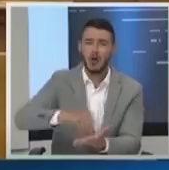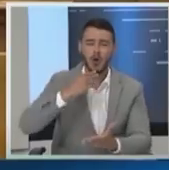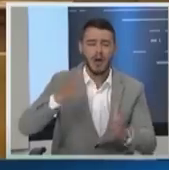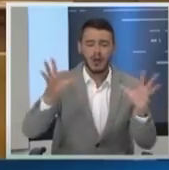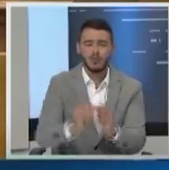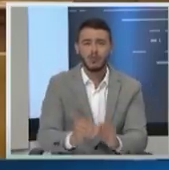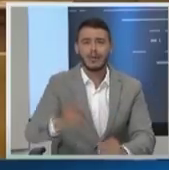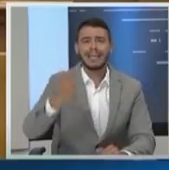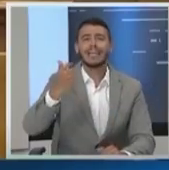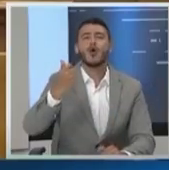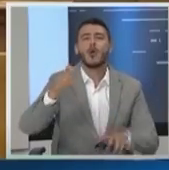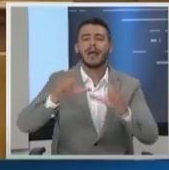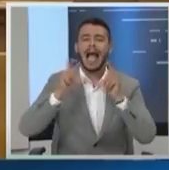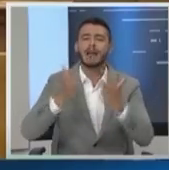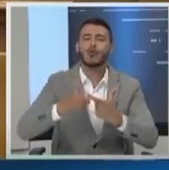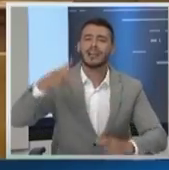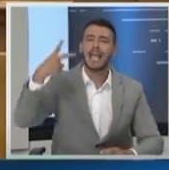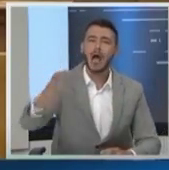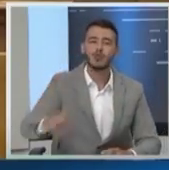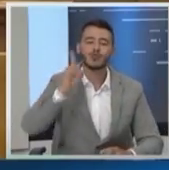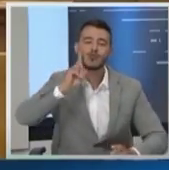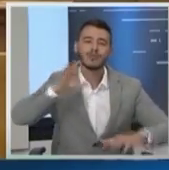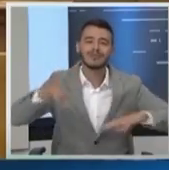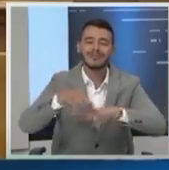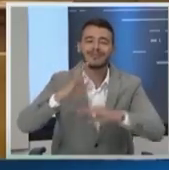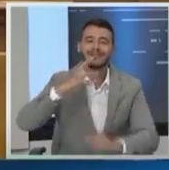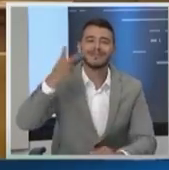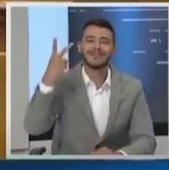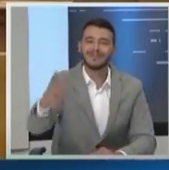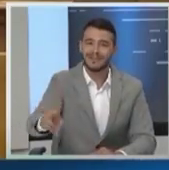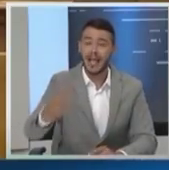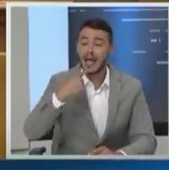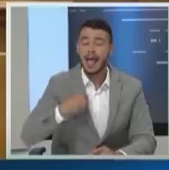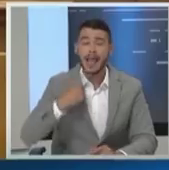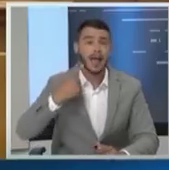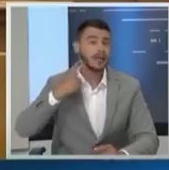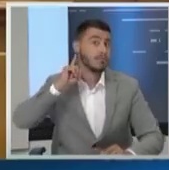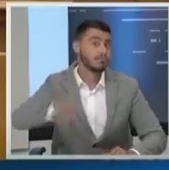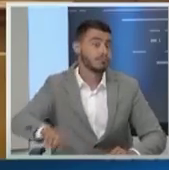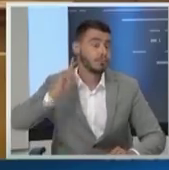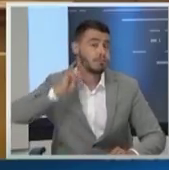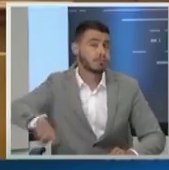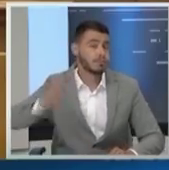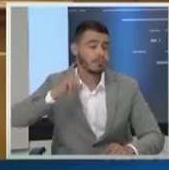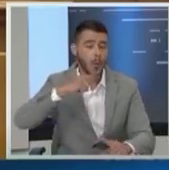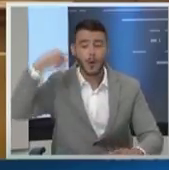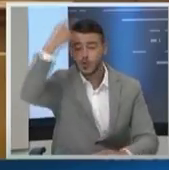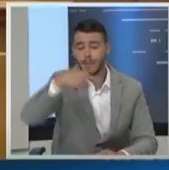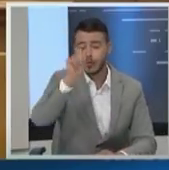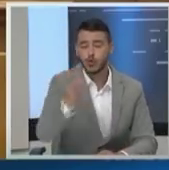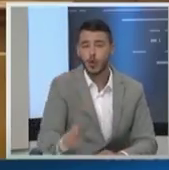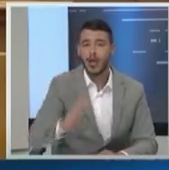της οικογένειάς σας ή της συζύγου σας, είναι παραβίαση της προσωπικής σας ζωής και του προσωπικού σας